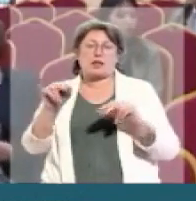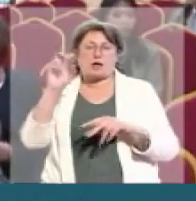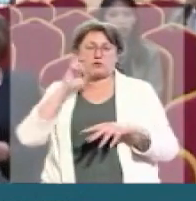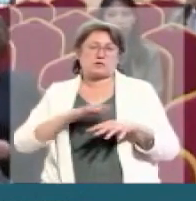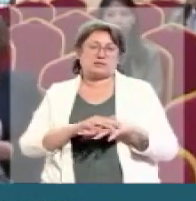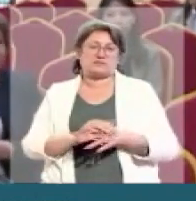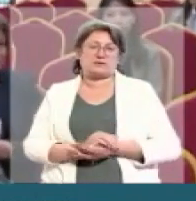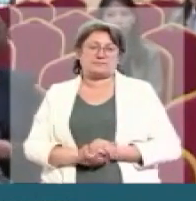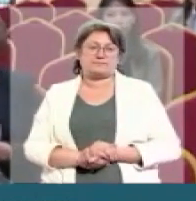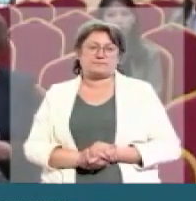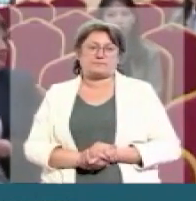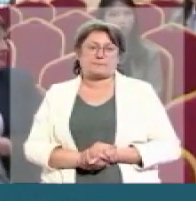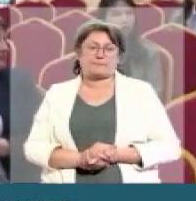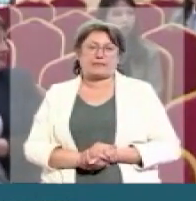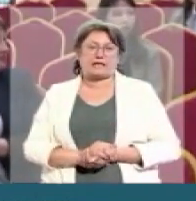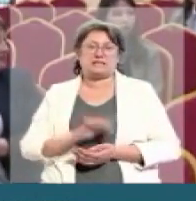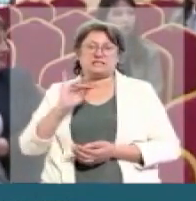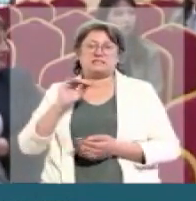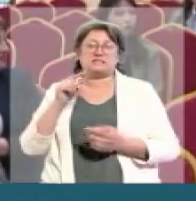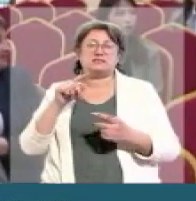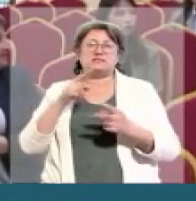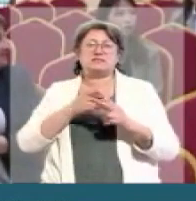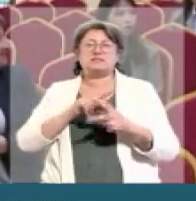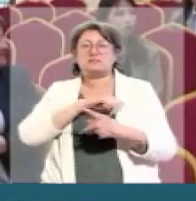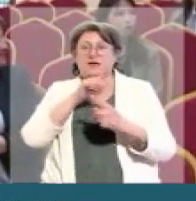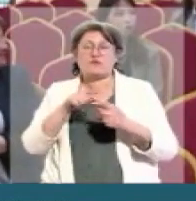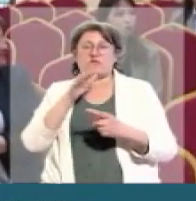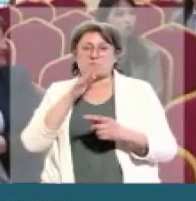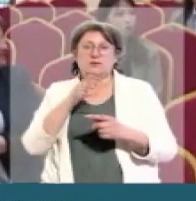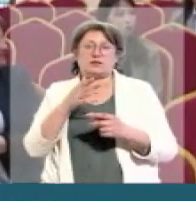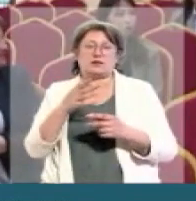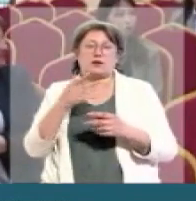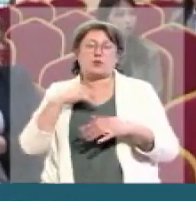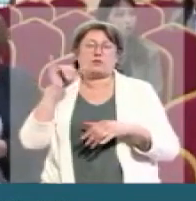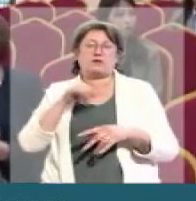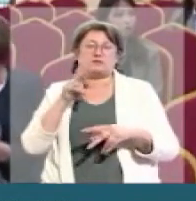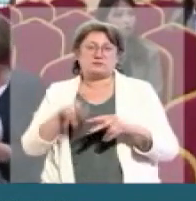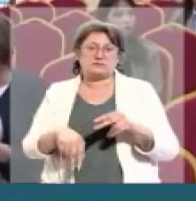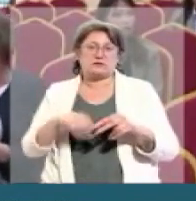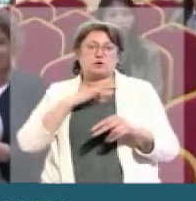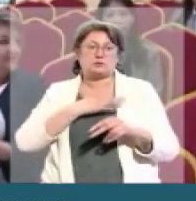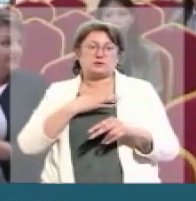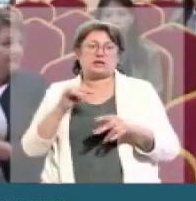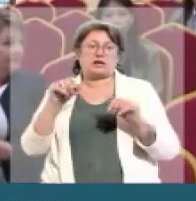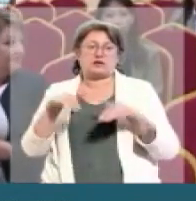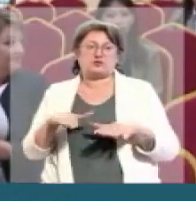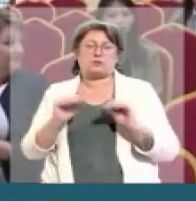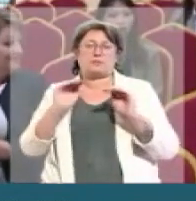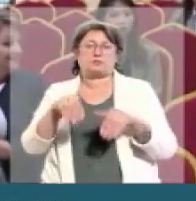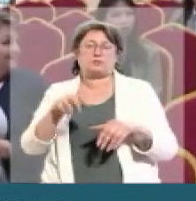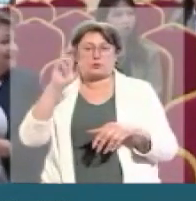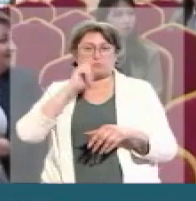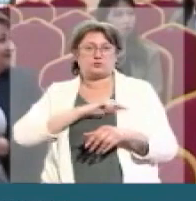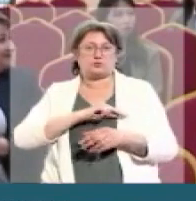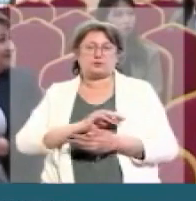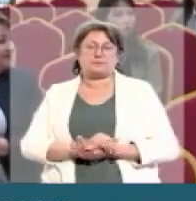государства. Ну и с того времени, вот я только как универ закончил по юриспруденции и решил поступить на государственную